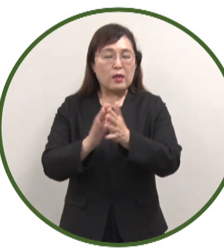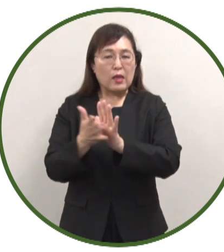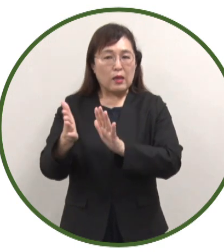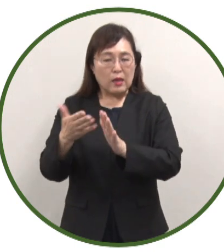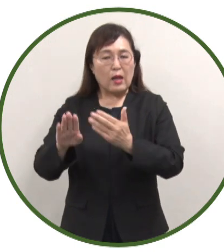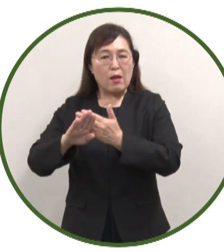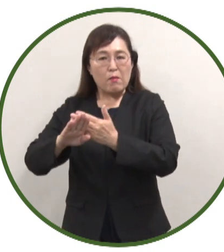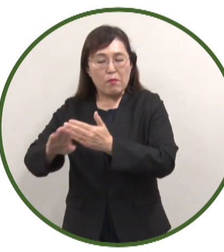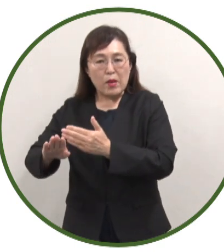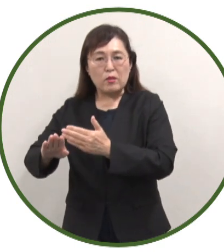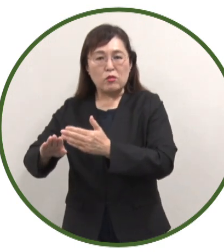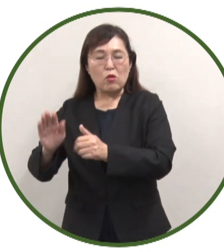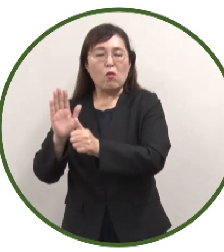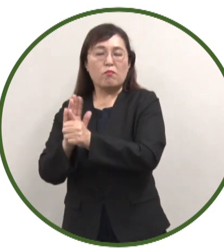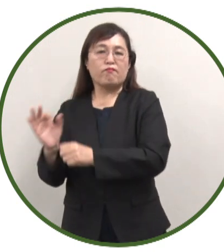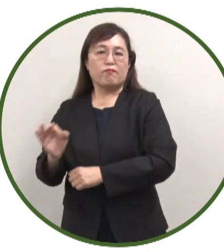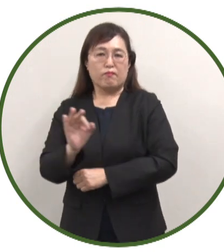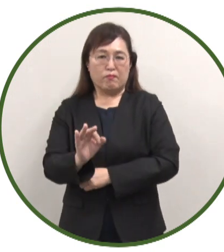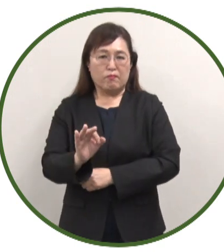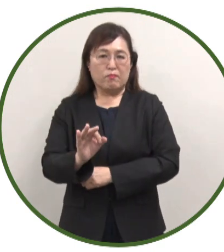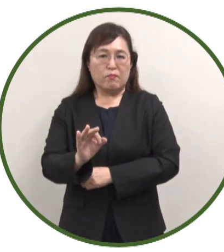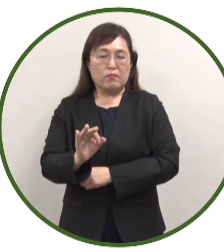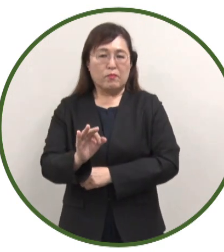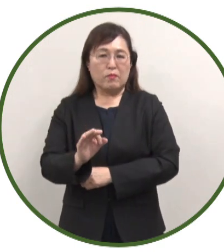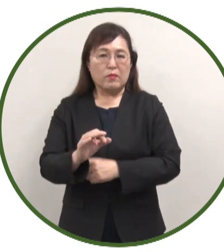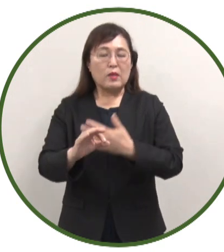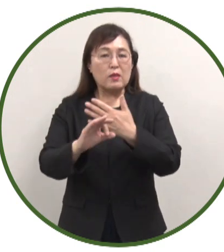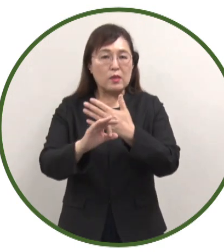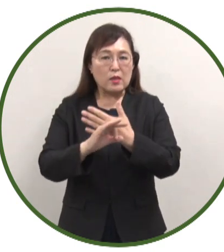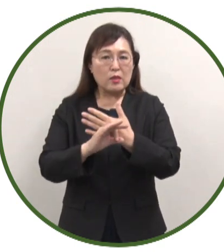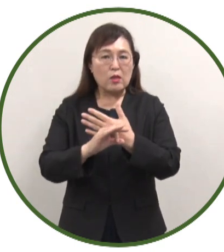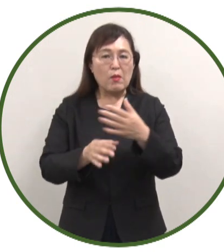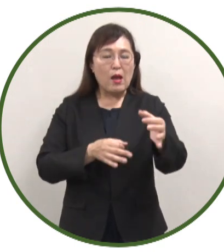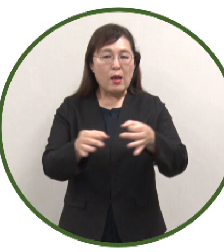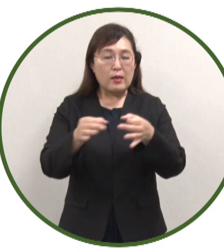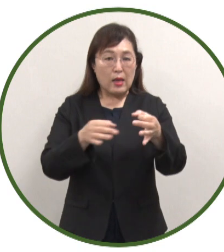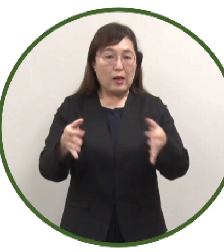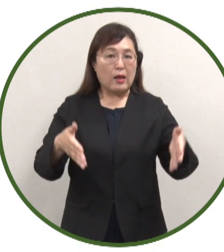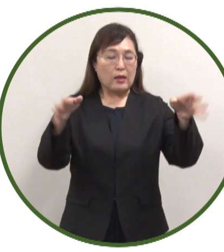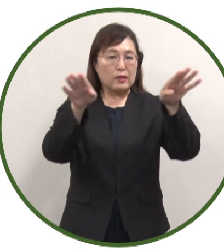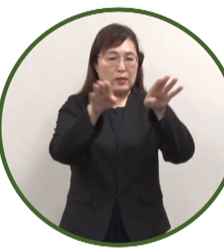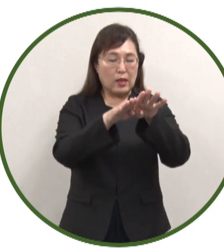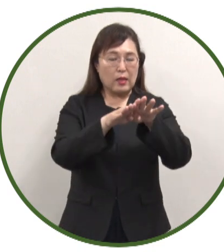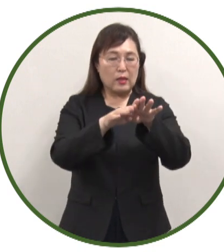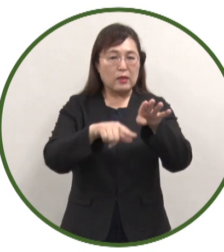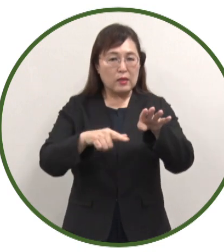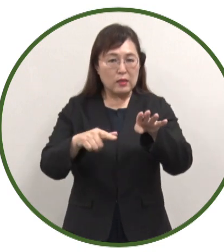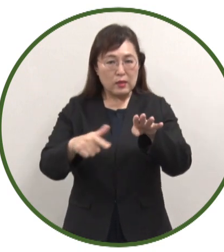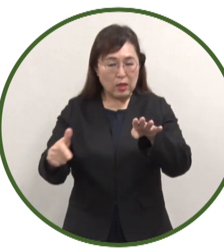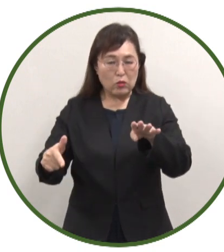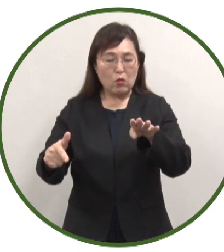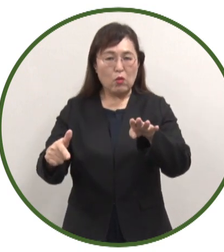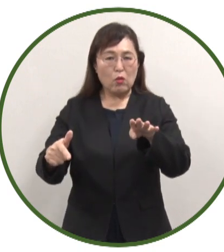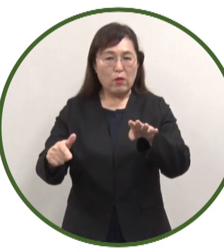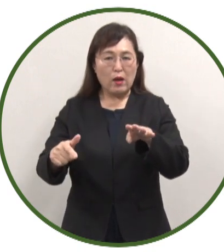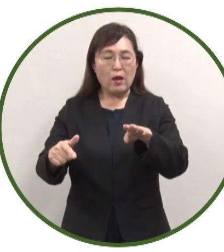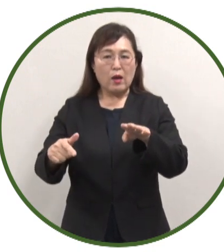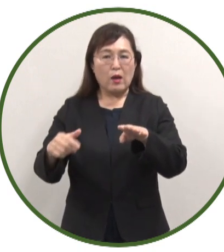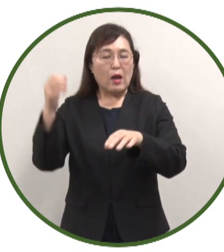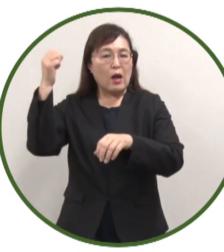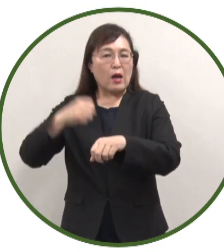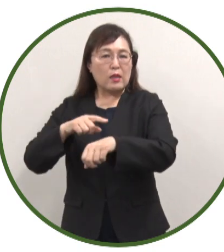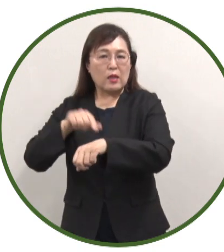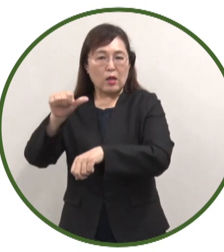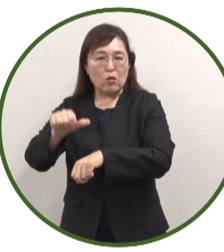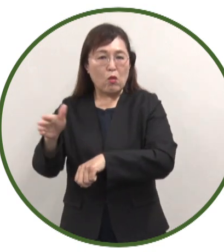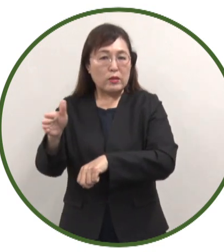します。例えば百貨店、あるいはショッピングセンターなどの商業施設は5時から